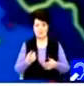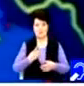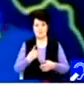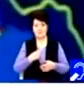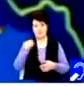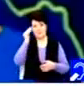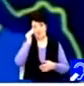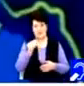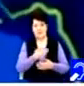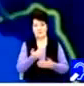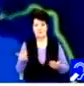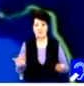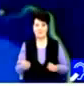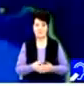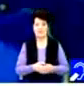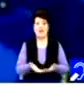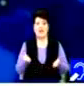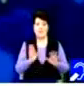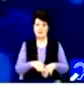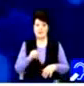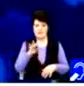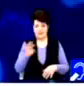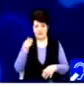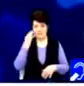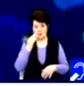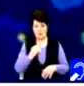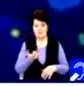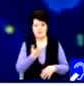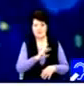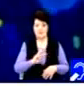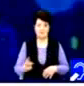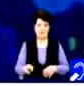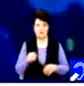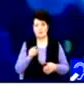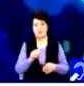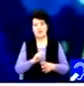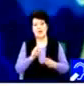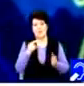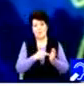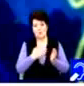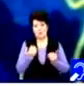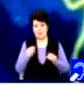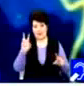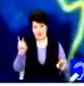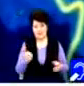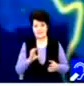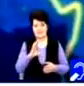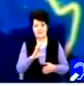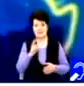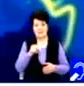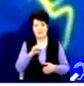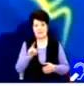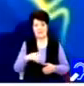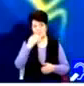Așteptăm opiniile și comentariile dumneavoastră rămâneți cu tvr moldova Unde în câteva minute începe emisiunea punctul pe azi Eu sunt Stela Dănilă și vă